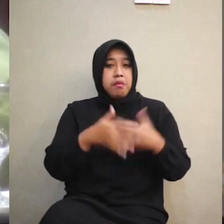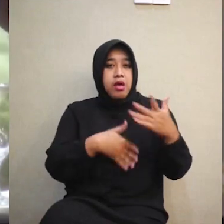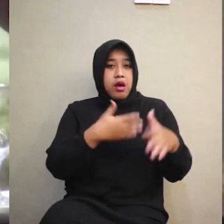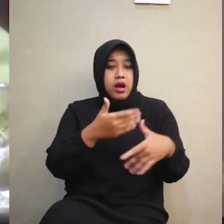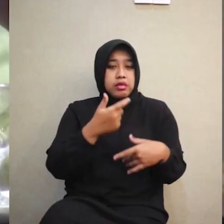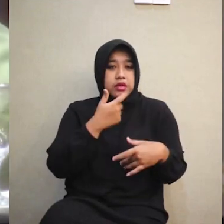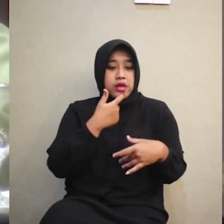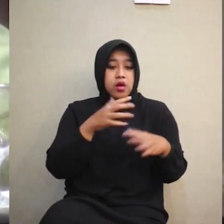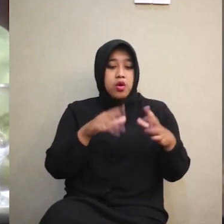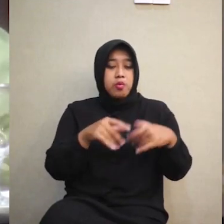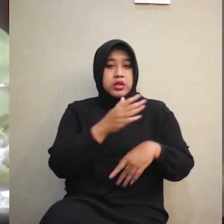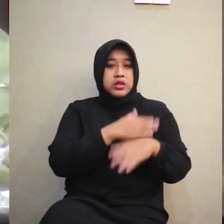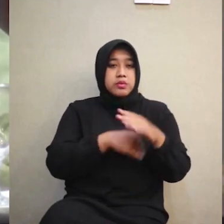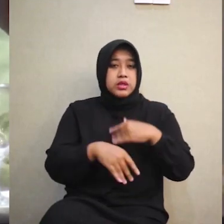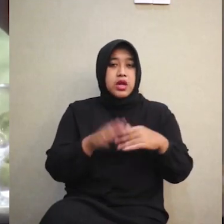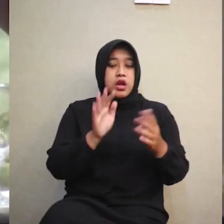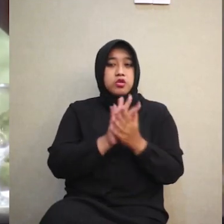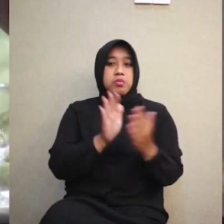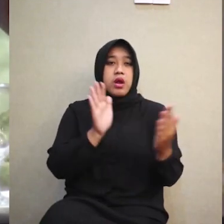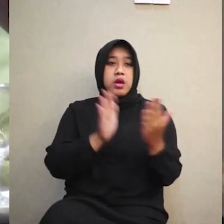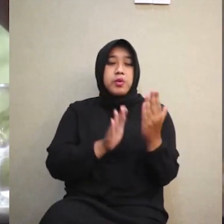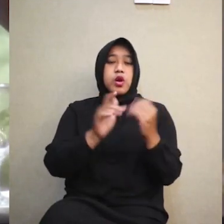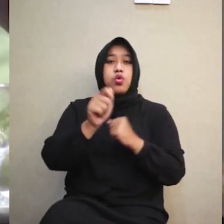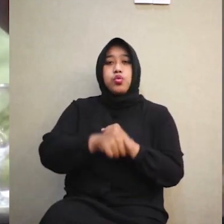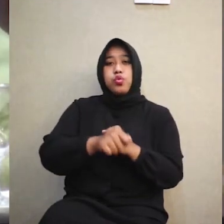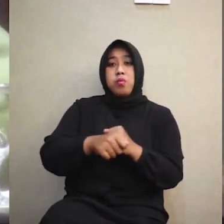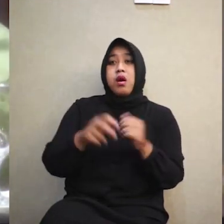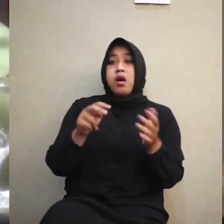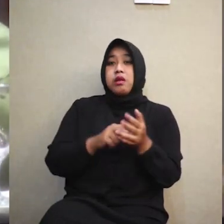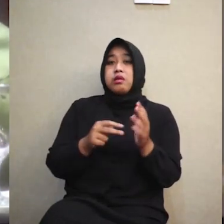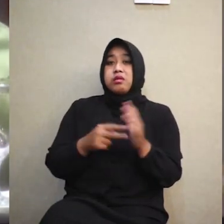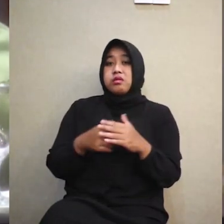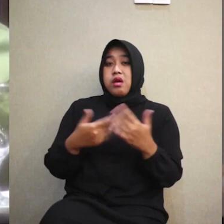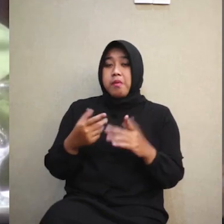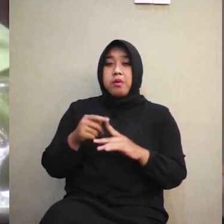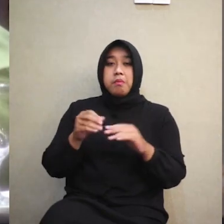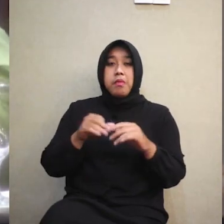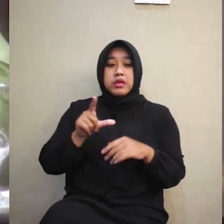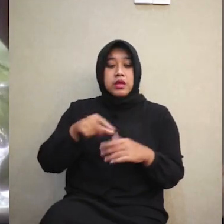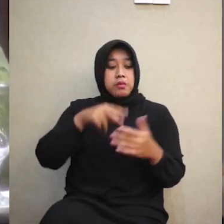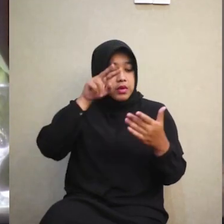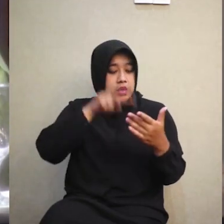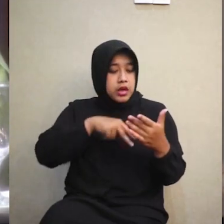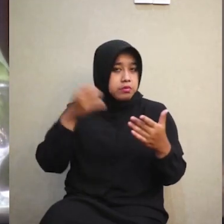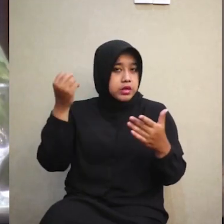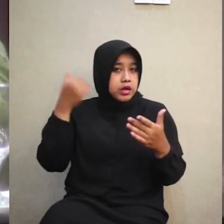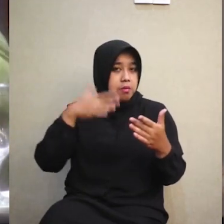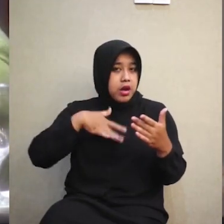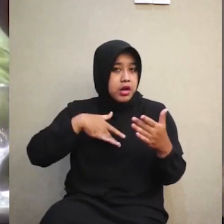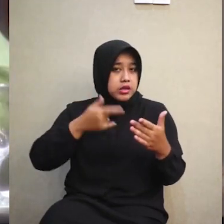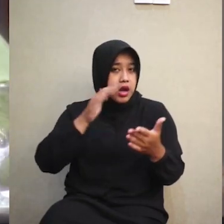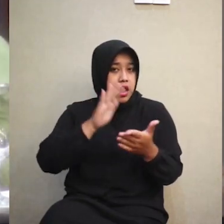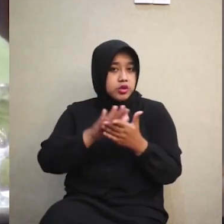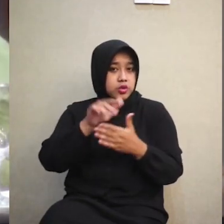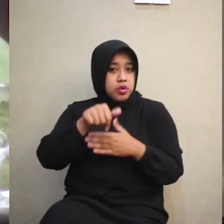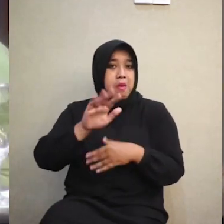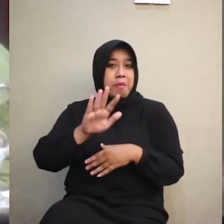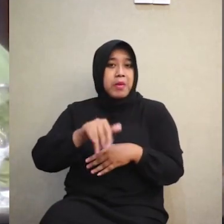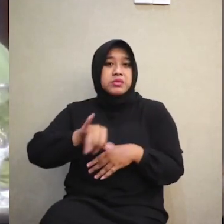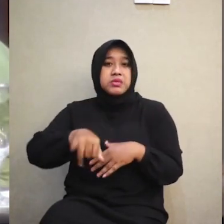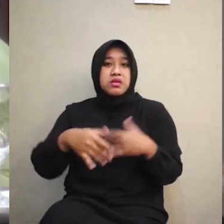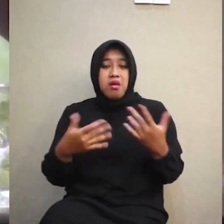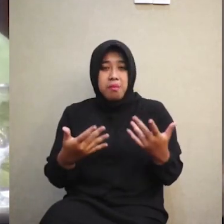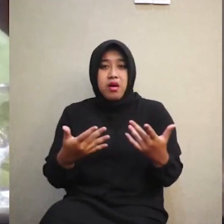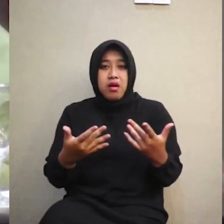disabilitas yang berhadapan dengan hukum artinya pasal melihat mendengar dan mengalami itu masih menjadi